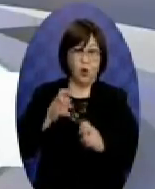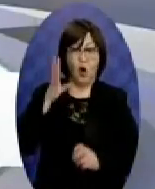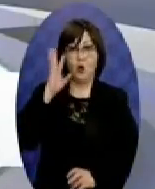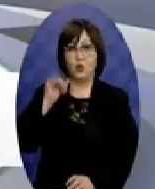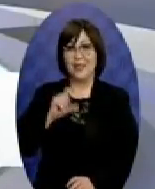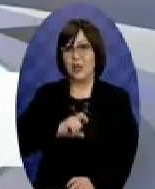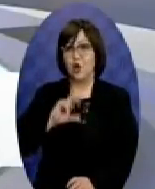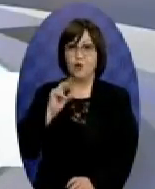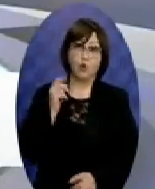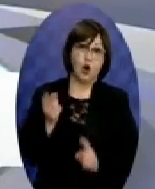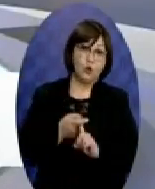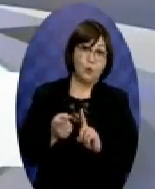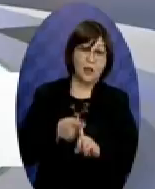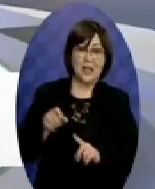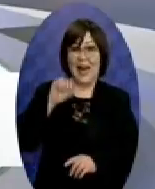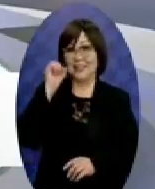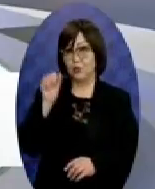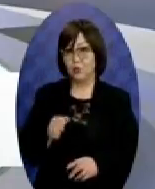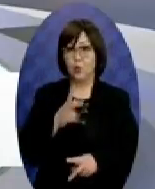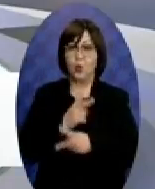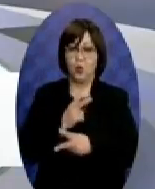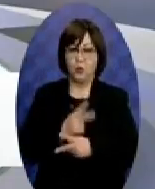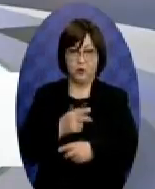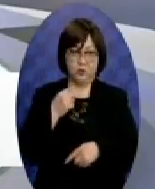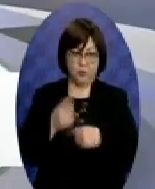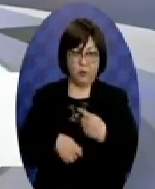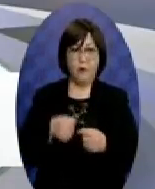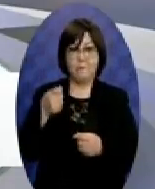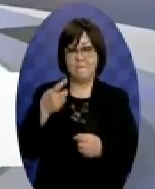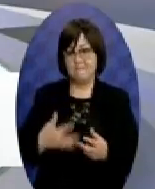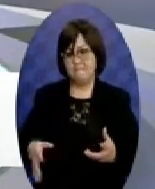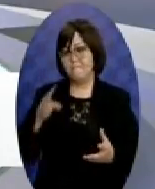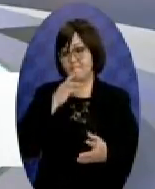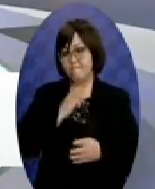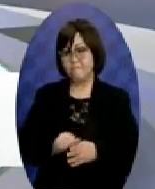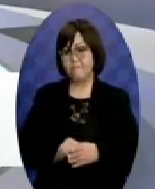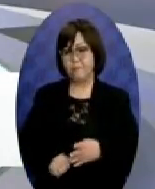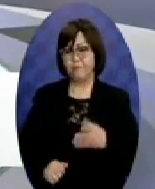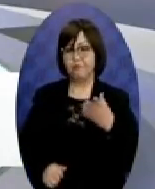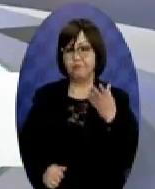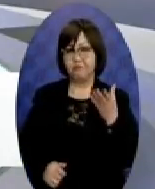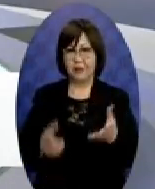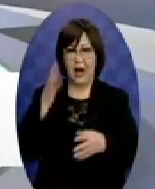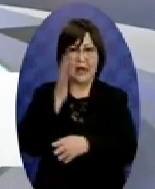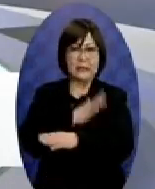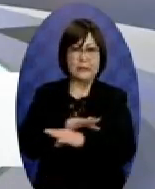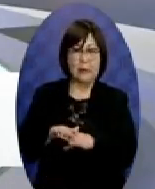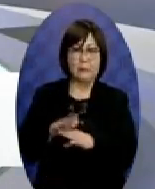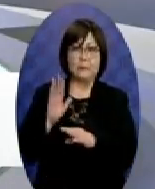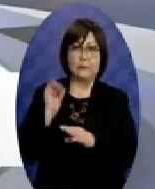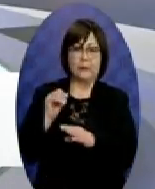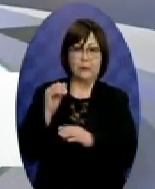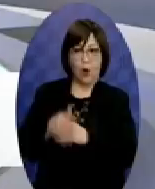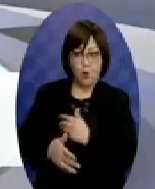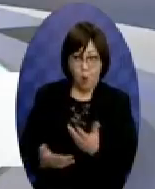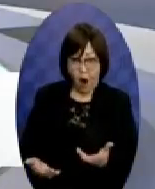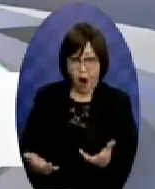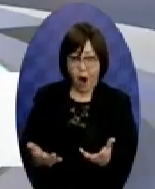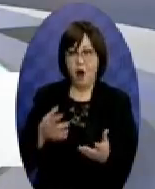өмчтэй холбоотой асуудлыг бас хуулирчихсан болонда цувралаар хөндөж бас гарц шийдлийг бас гартал сурвалжлна